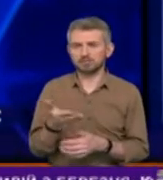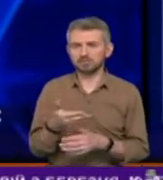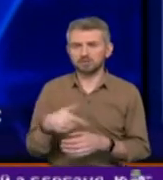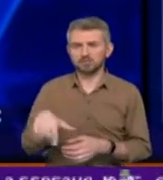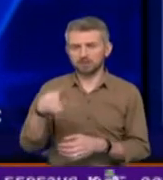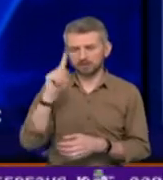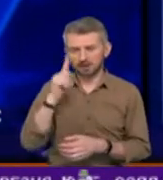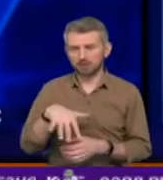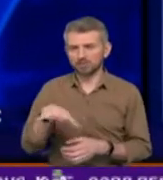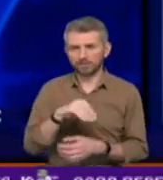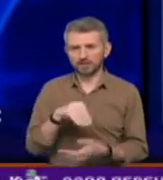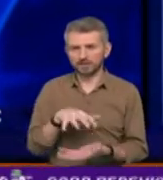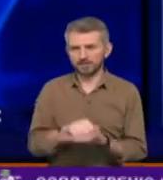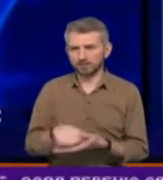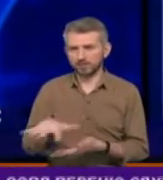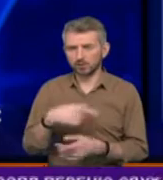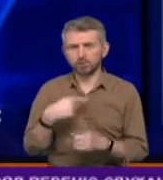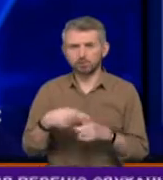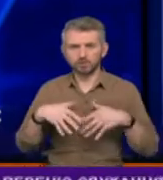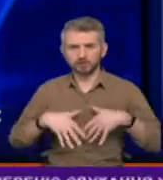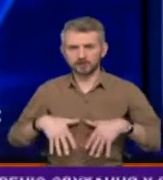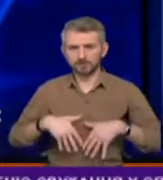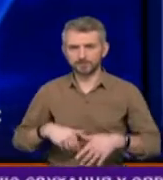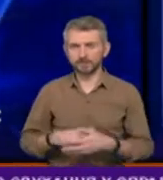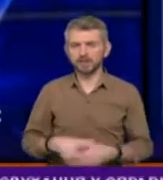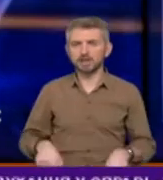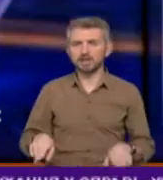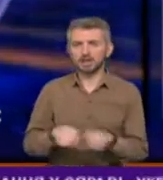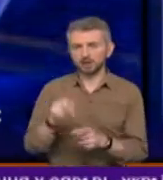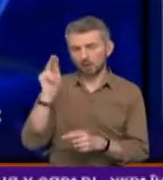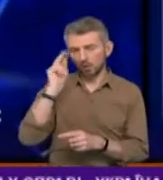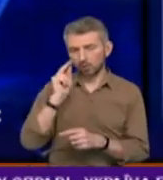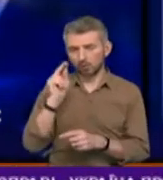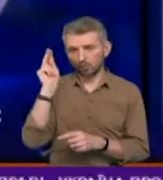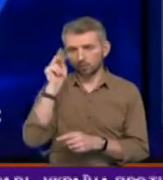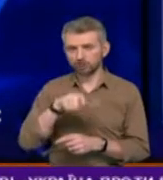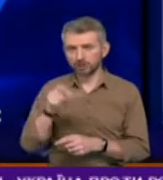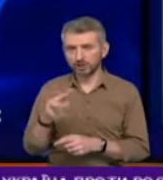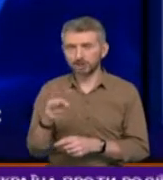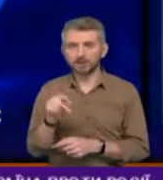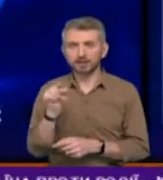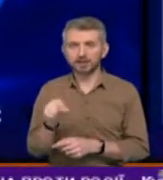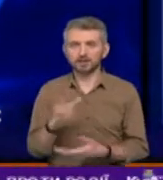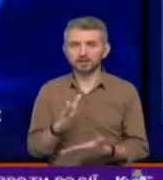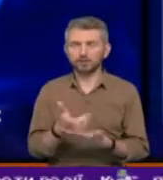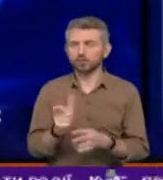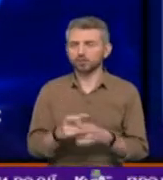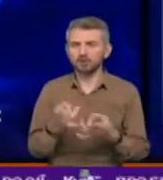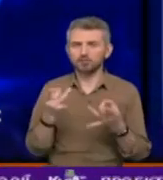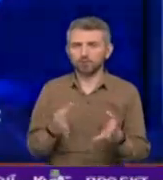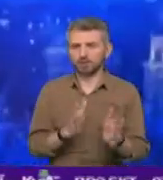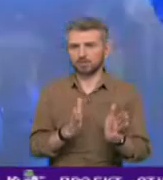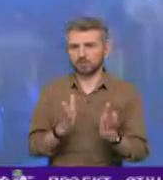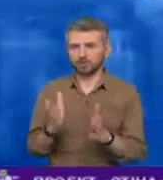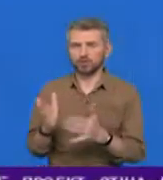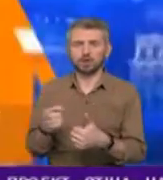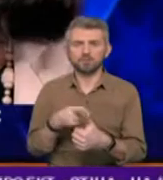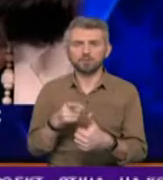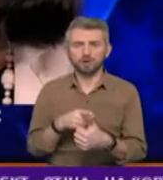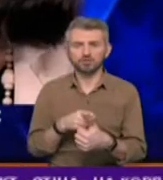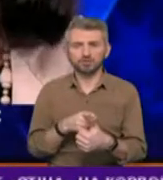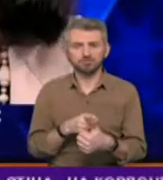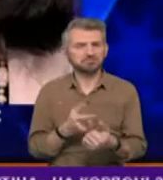ставить галочку про те, що він прочитав порядок, в якому абсолютно чітко все це написано. Більш за те, вони отримують такий ще інформаційний